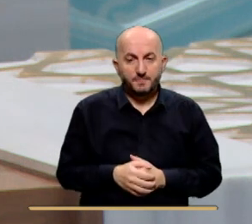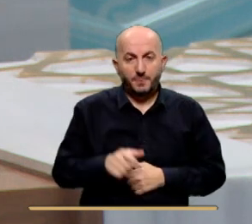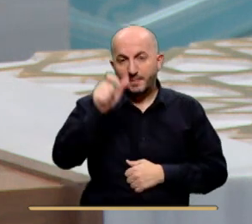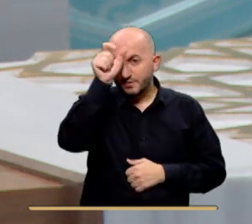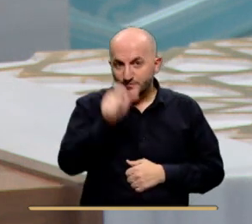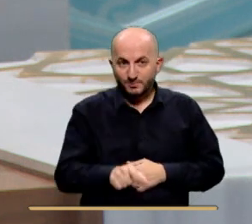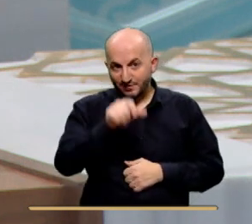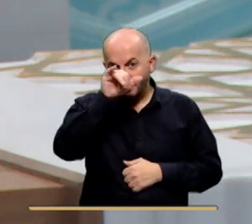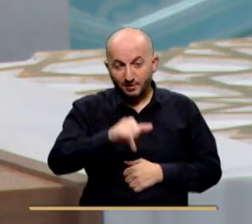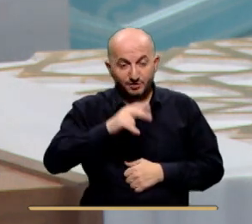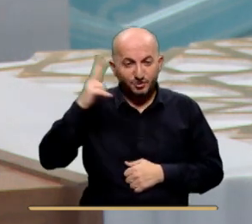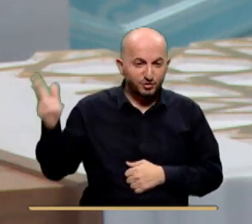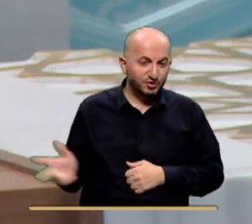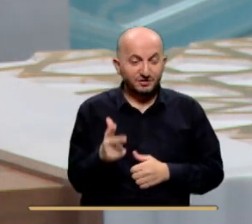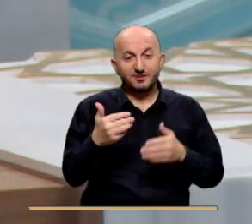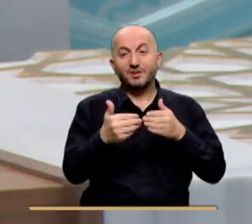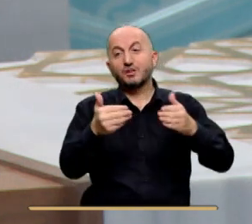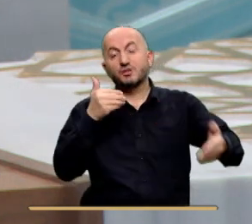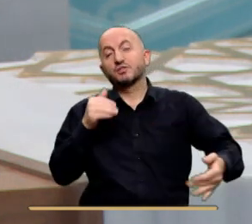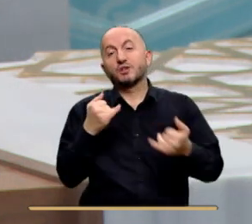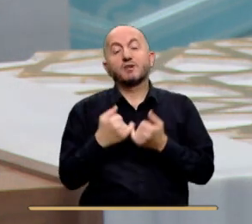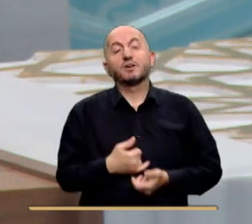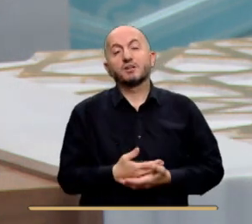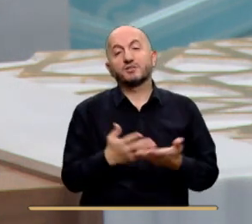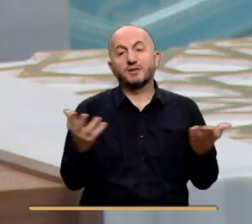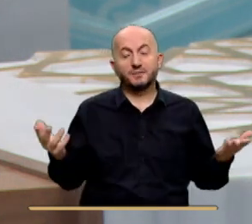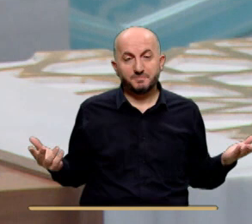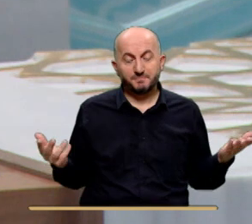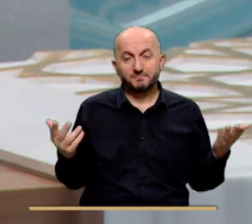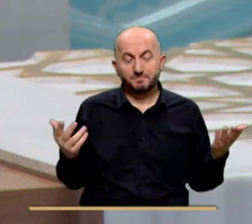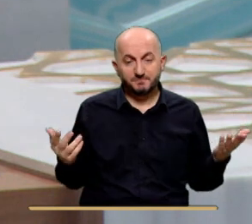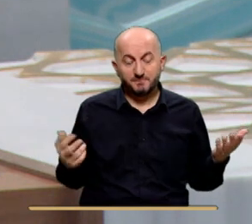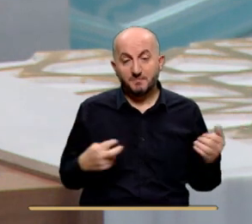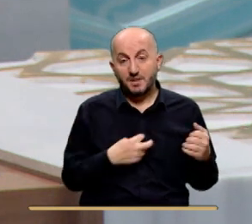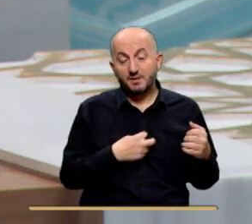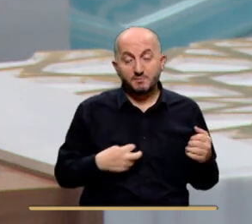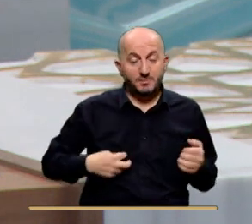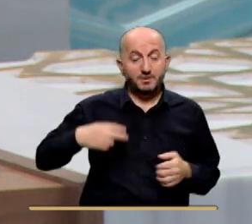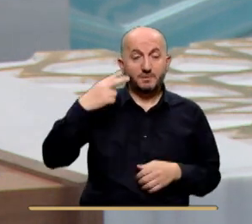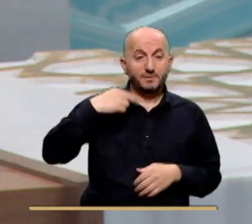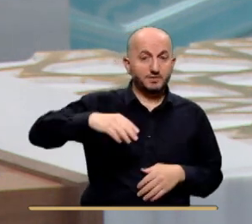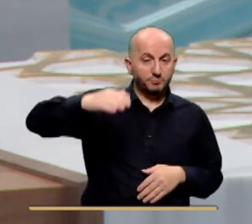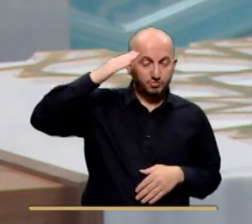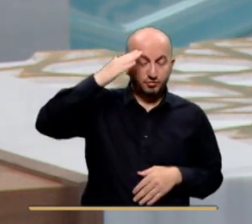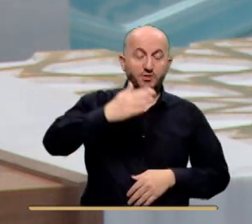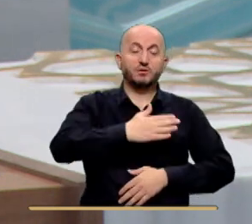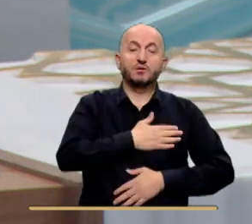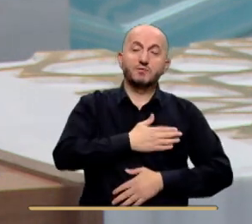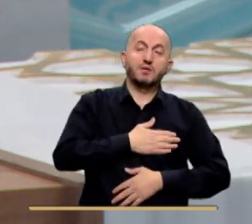haklarından şiddetle kaçınacak kardeşlerim. İşte bu yönüyle Peygamberimiz sallallahu aleyhi ve